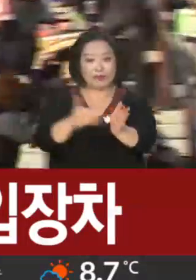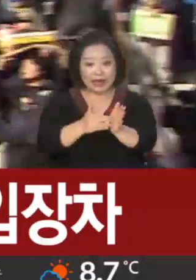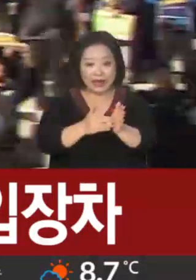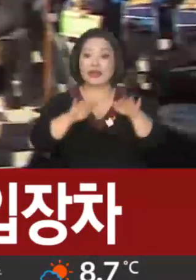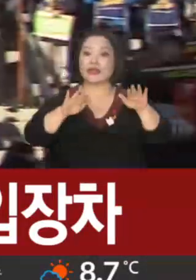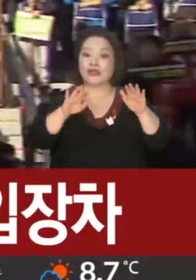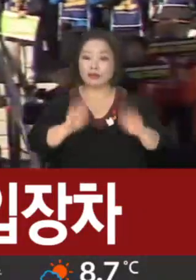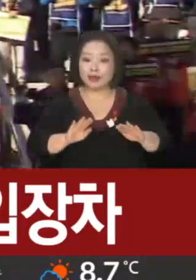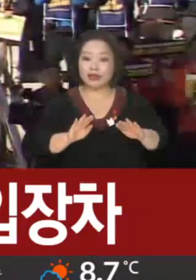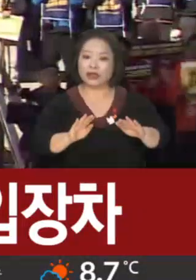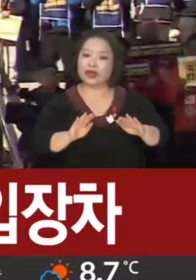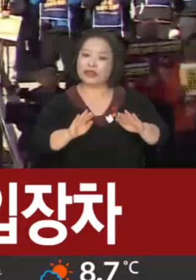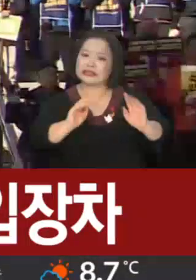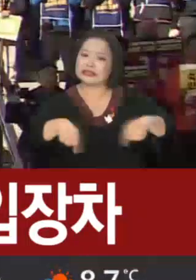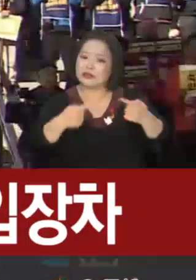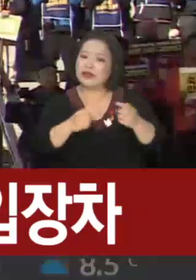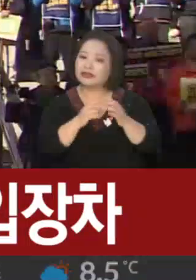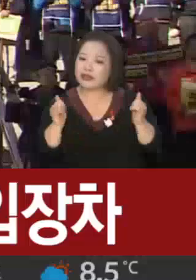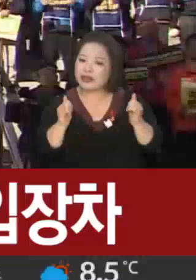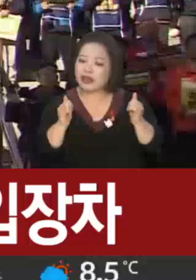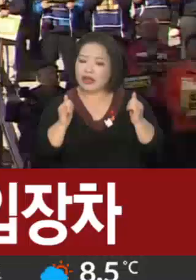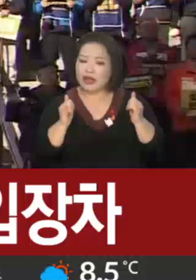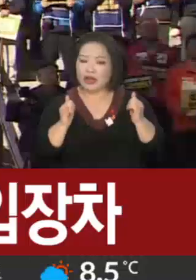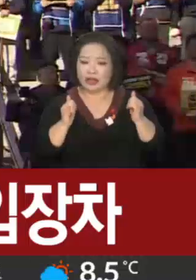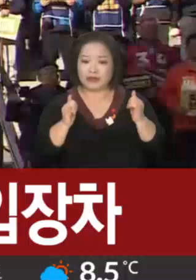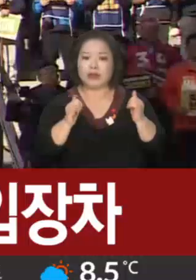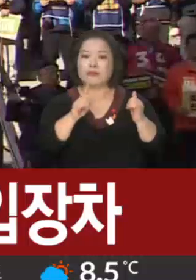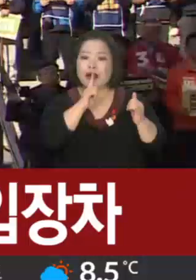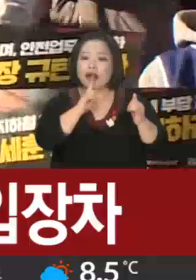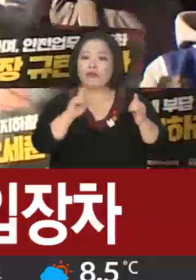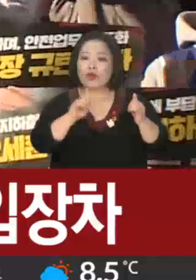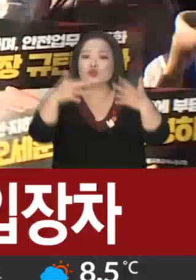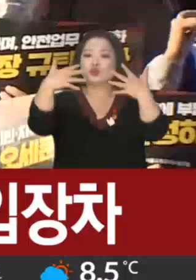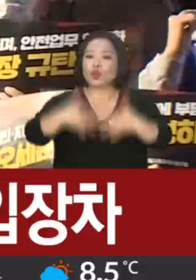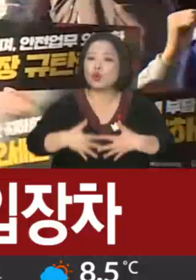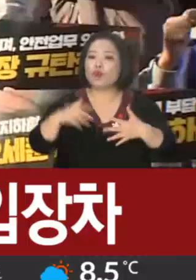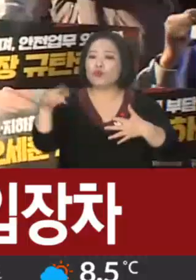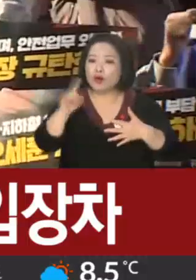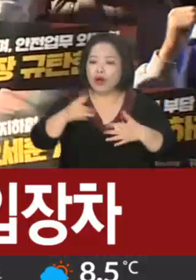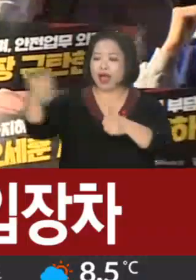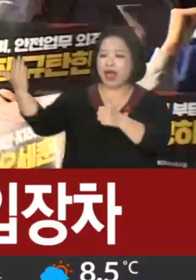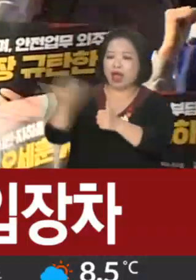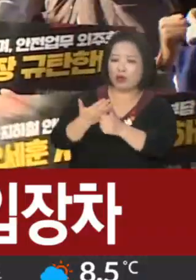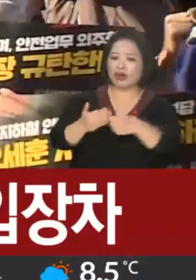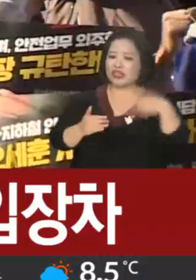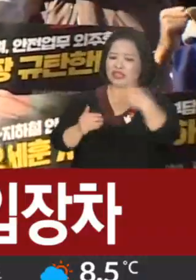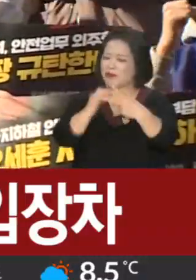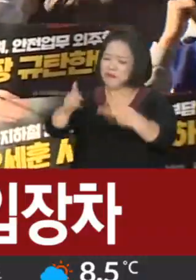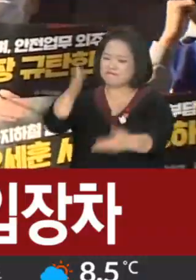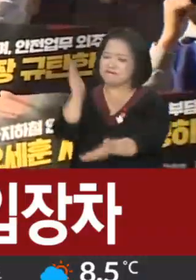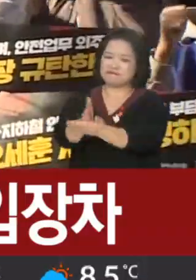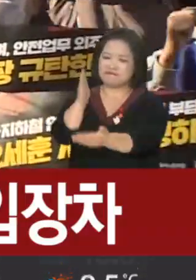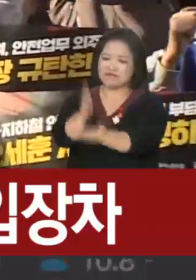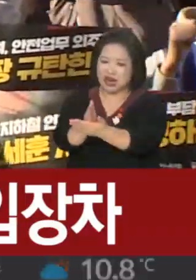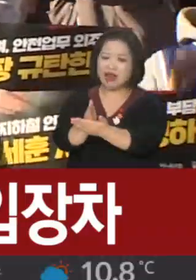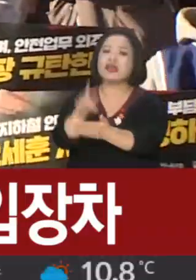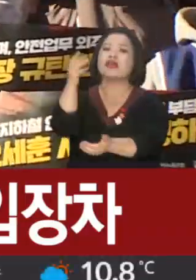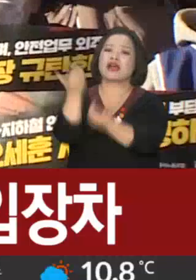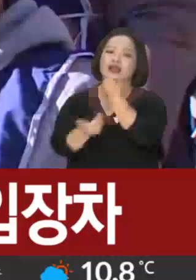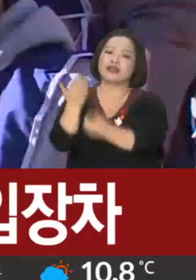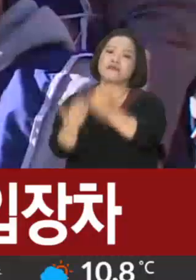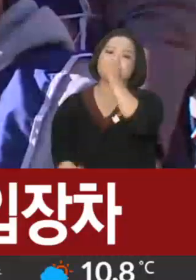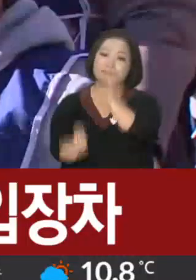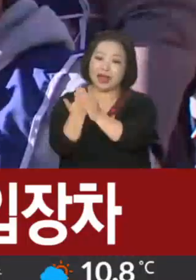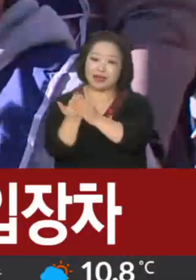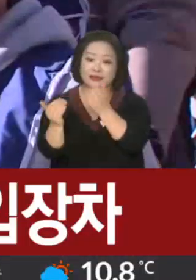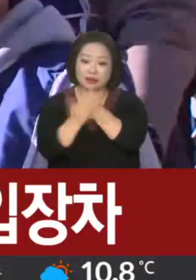이번 파업은 2천여 명 수준의 인력 감축 문제를 두고 서울교통공사 노사 간 입장차가 좁혀지지 않으면서 시작됐습니다.